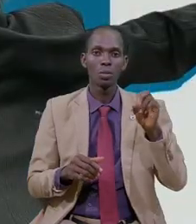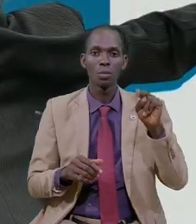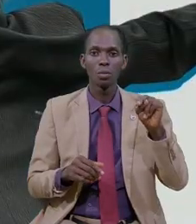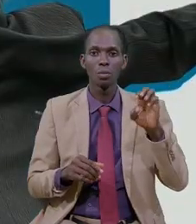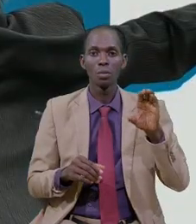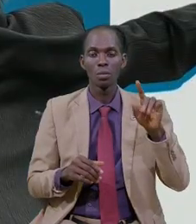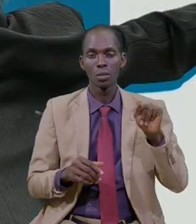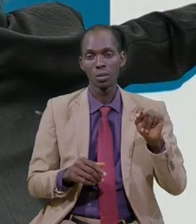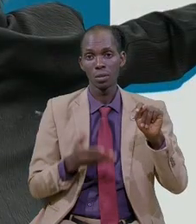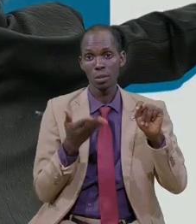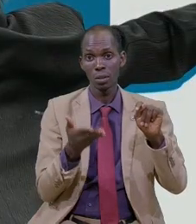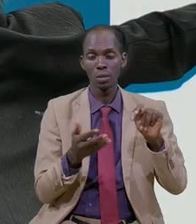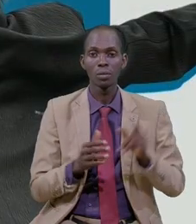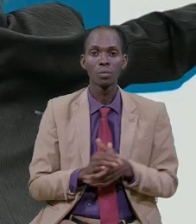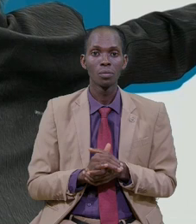Vous verrez